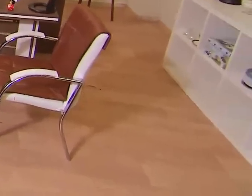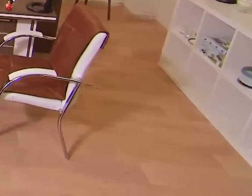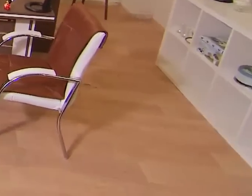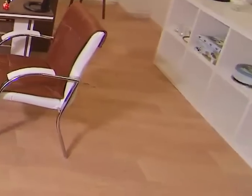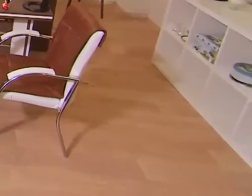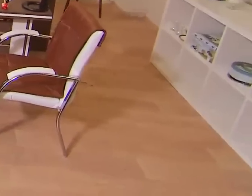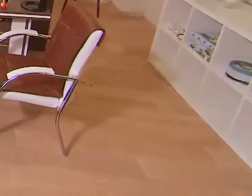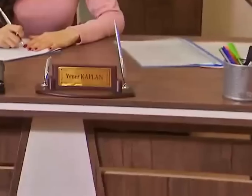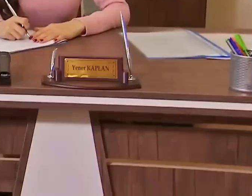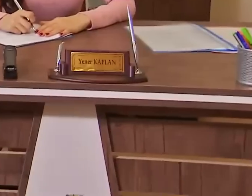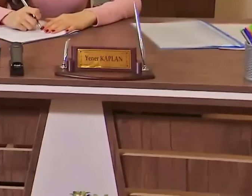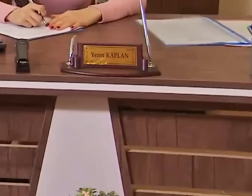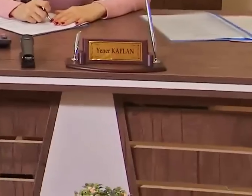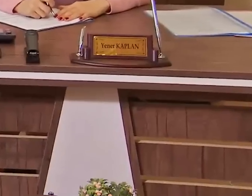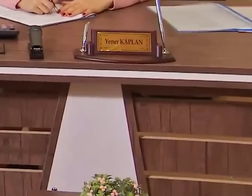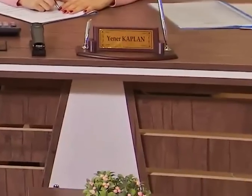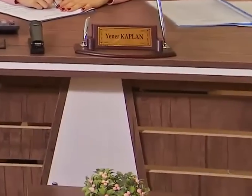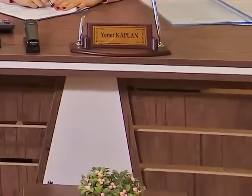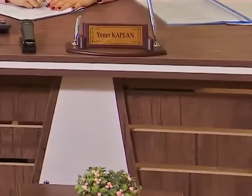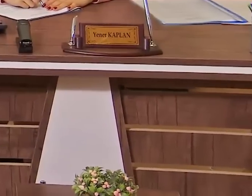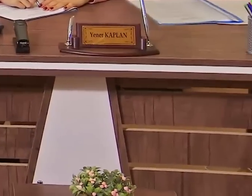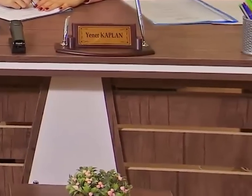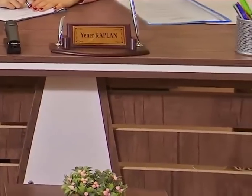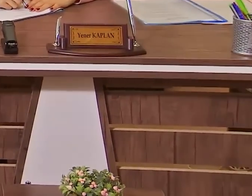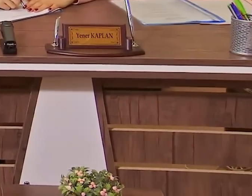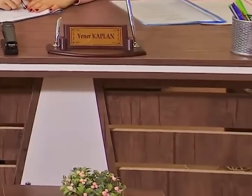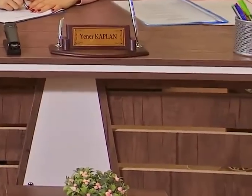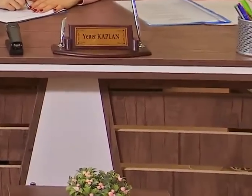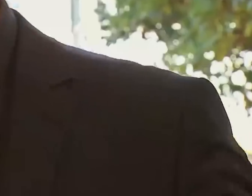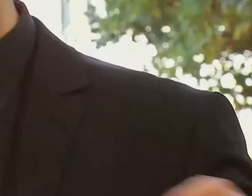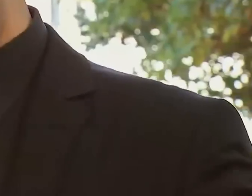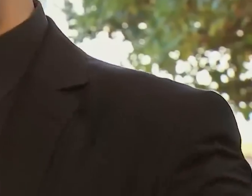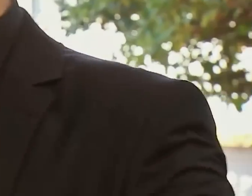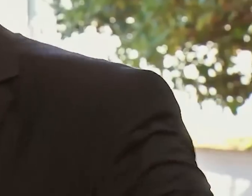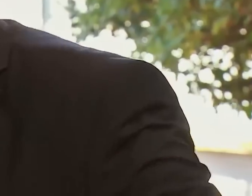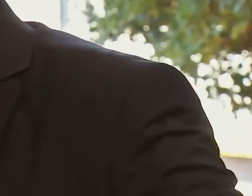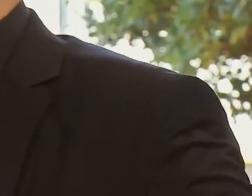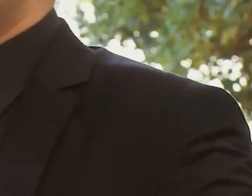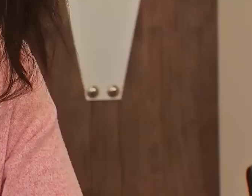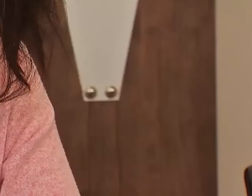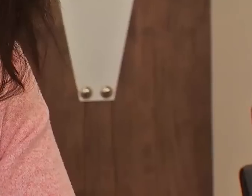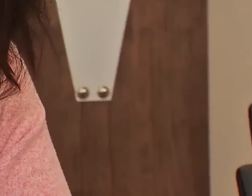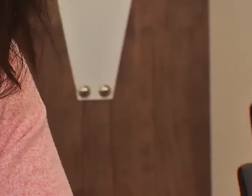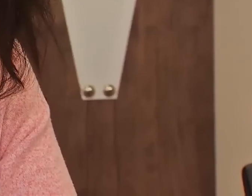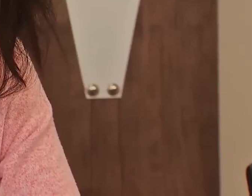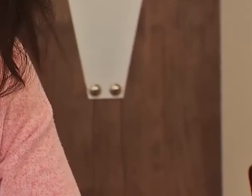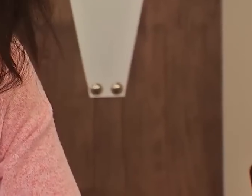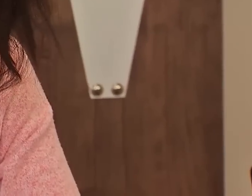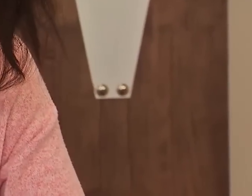görünce şımardı, keyifle bakıyor. Beton kutuyu masaya kendi önüne koydu. Onu almış gibi bir hali yok.